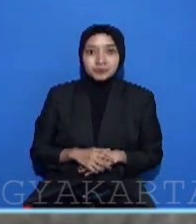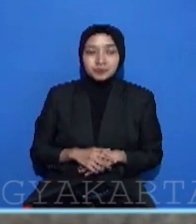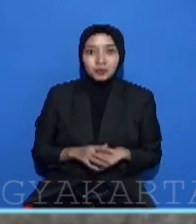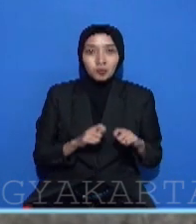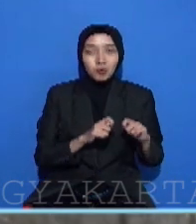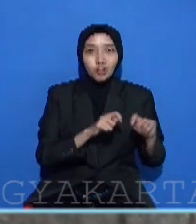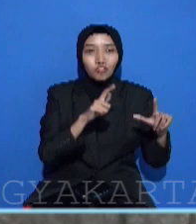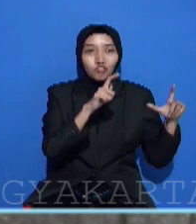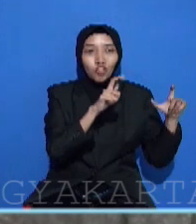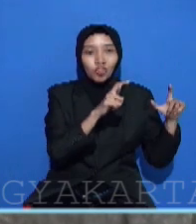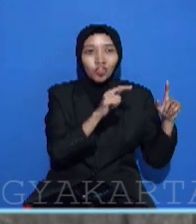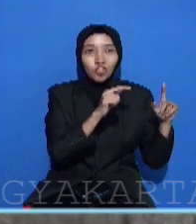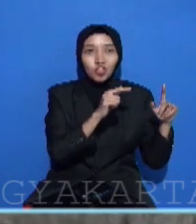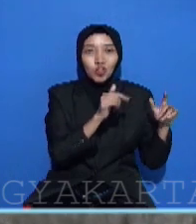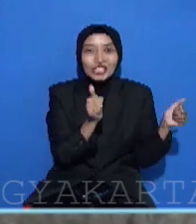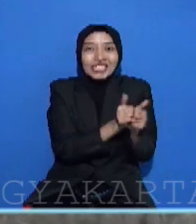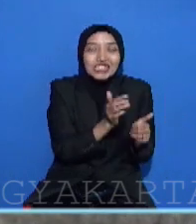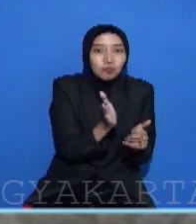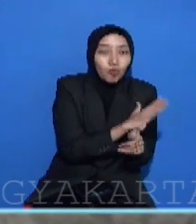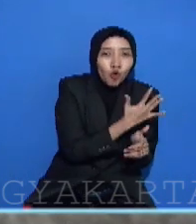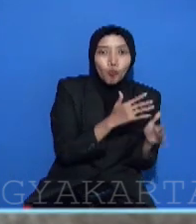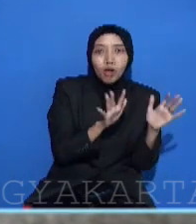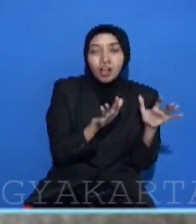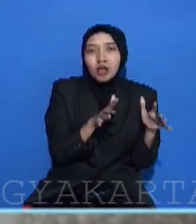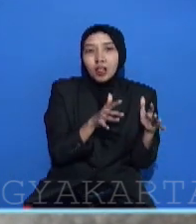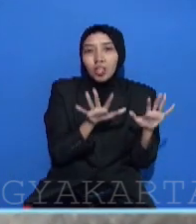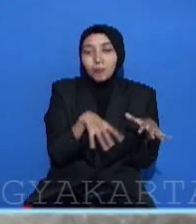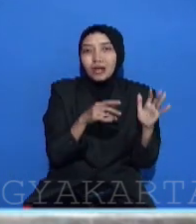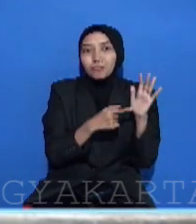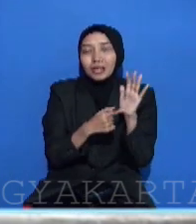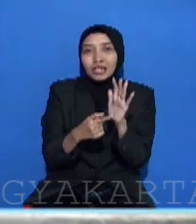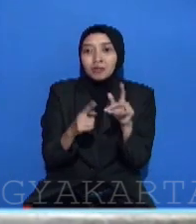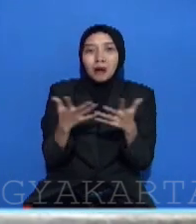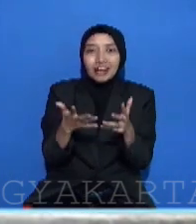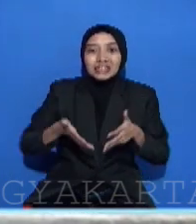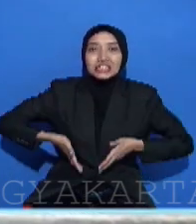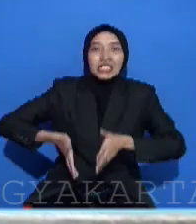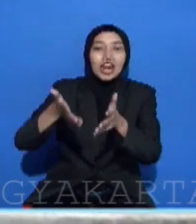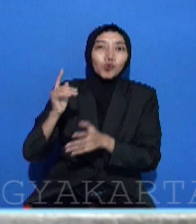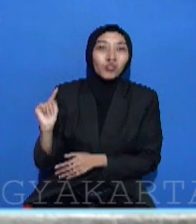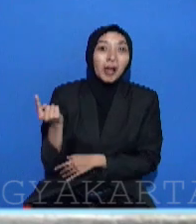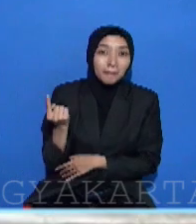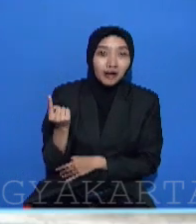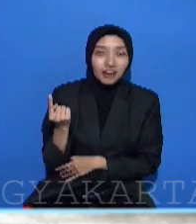foto prewedding wonten pentas seni itu tapi di Jalan Raya